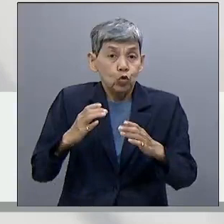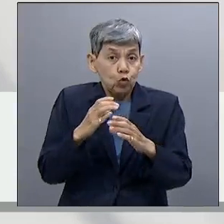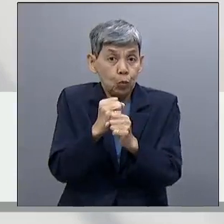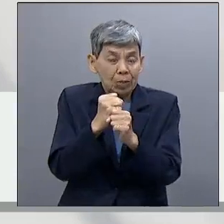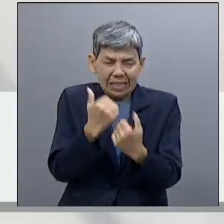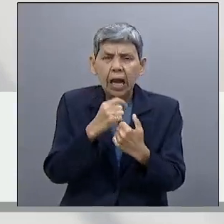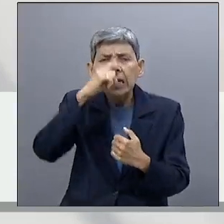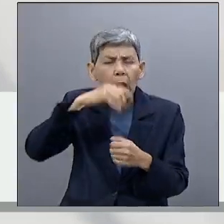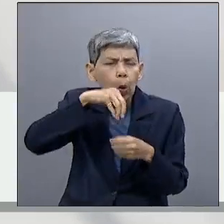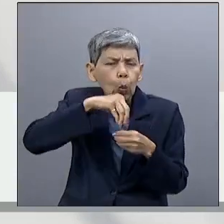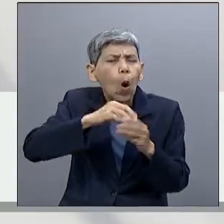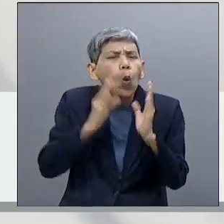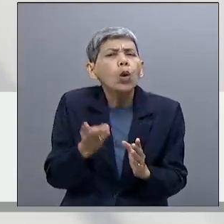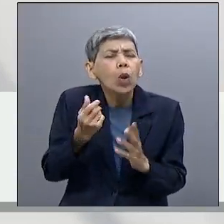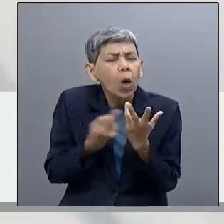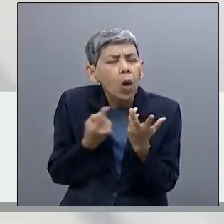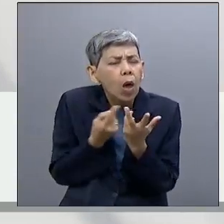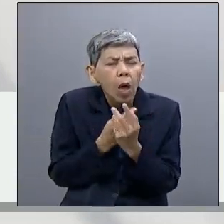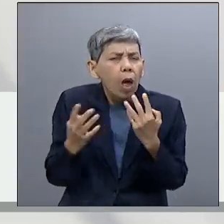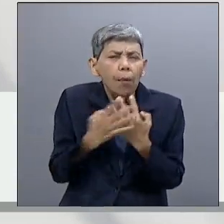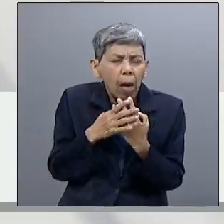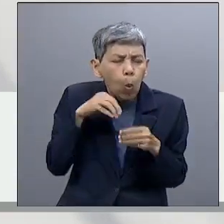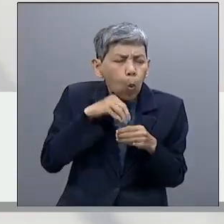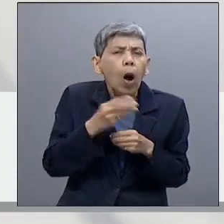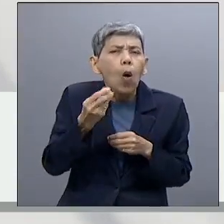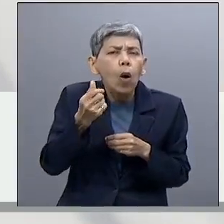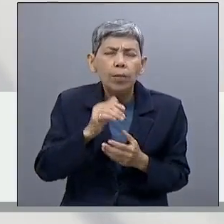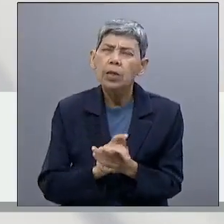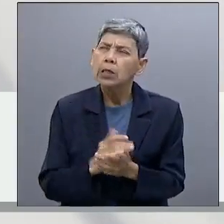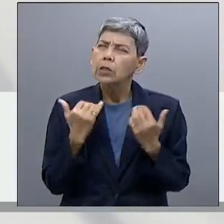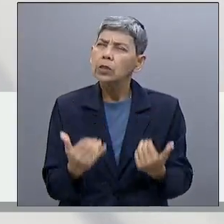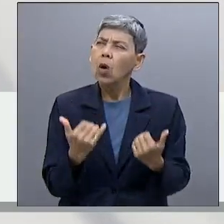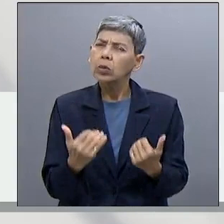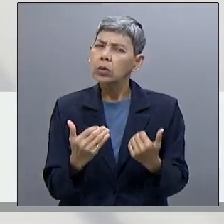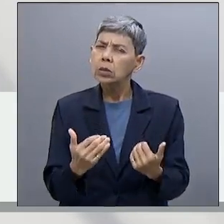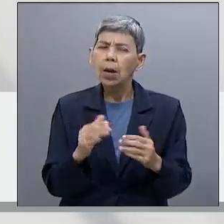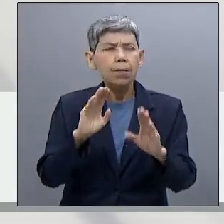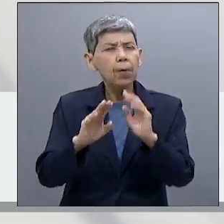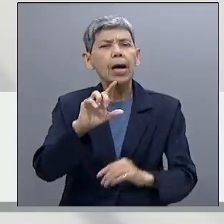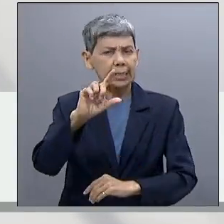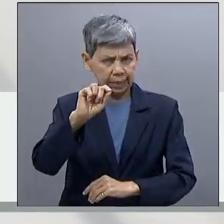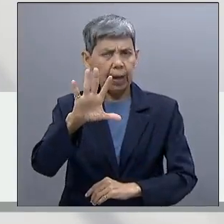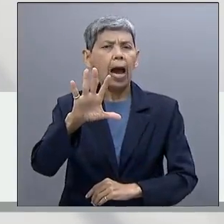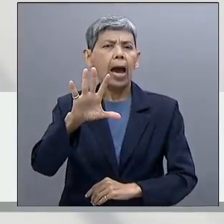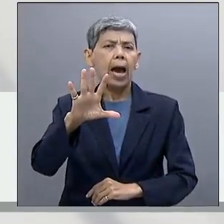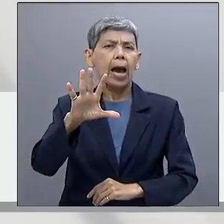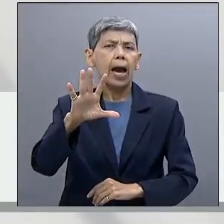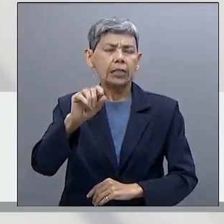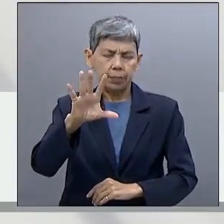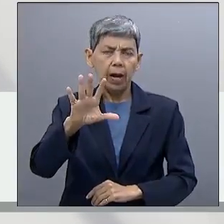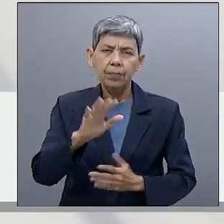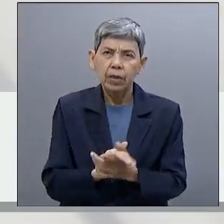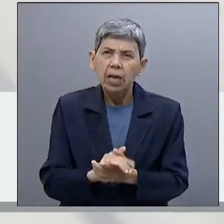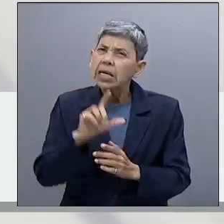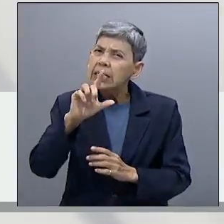คุมอยู่เนี่ยกี่คนคะตัวเลขที่ชัดเจนเลยนะคะ ตอนนี้ก็คือ ประมาณ25คน 25 ที่บอกว่าประ